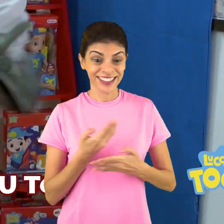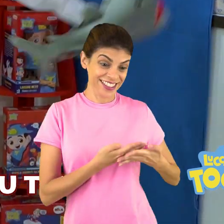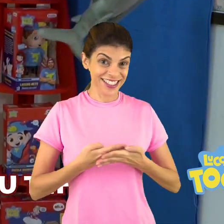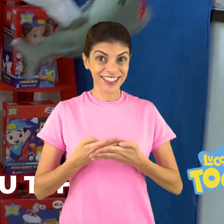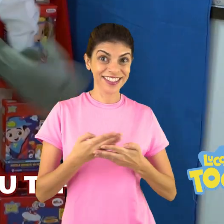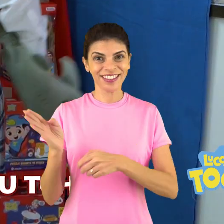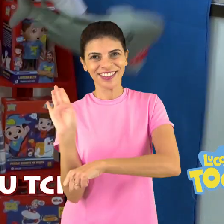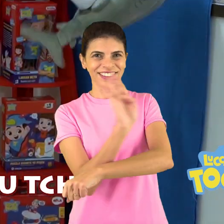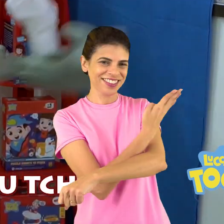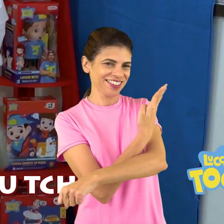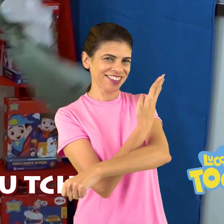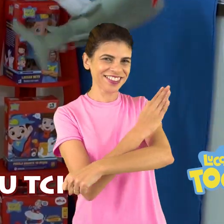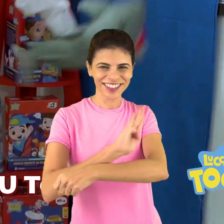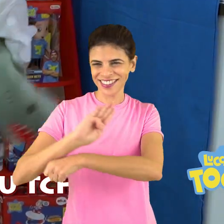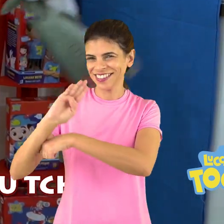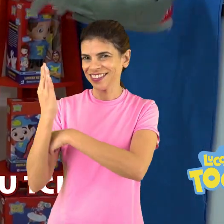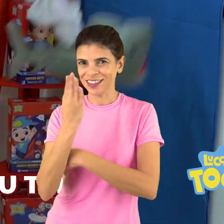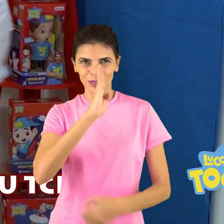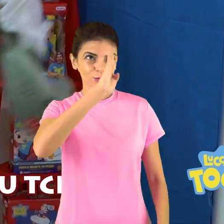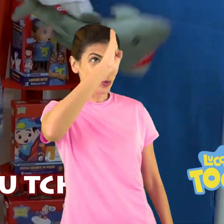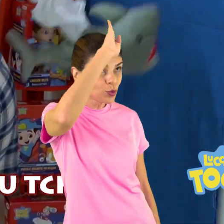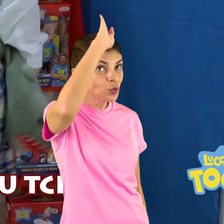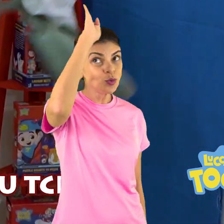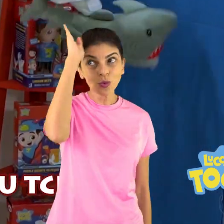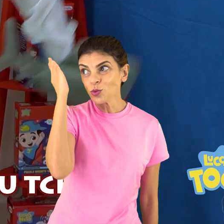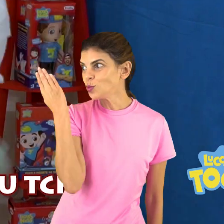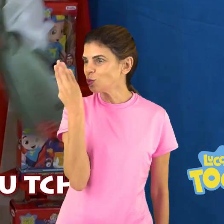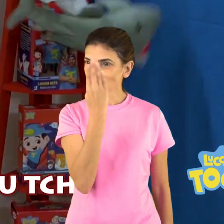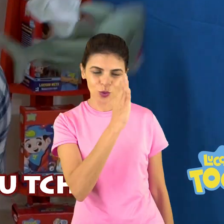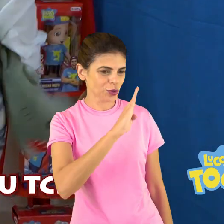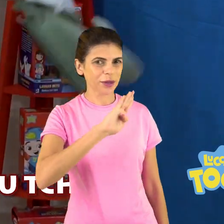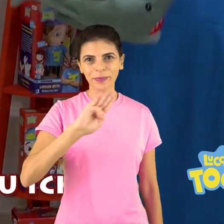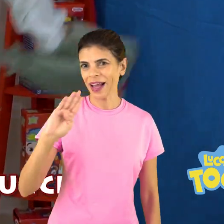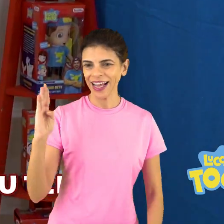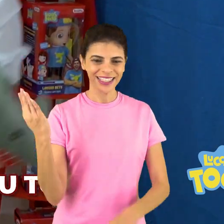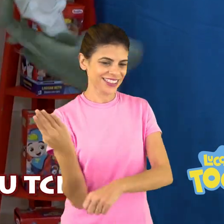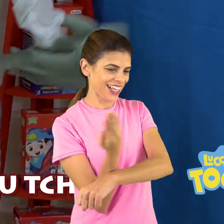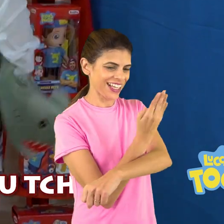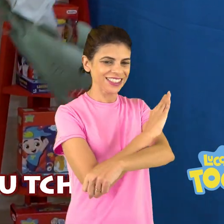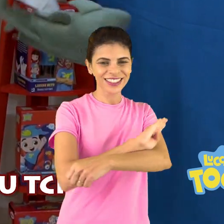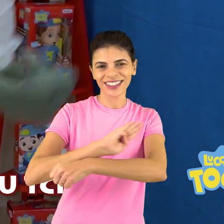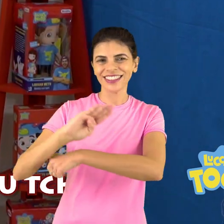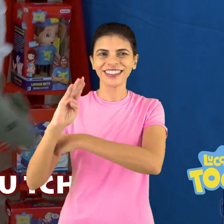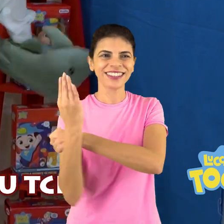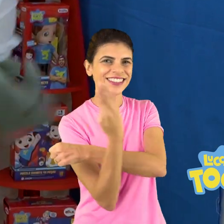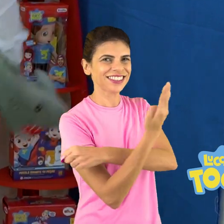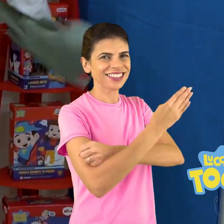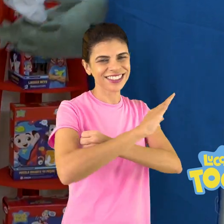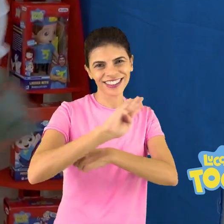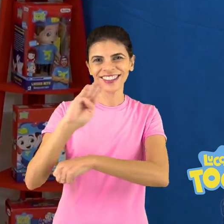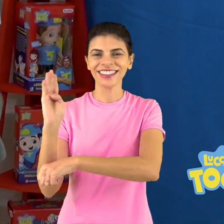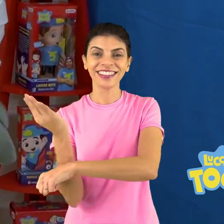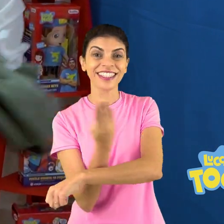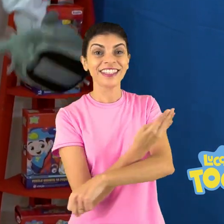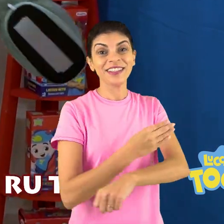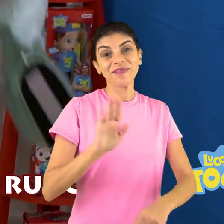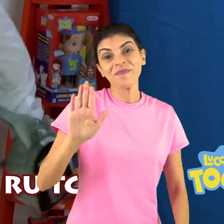Baby shark, chu-chu-ru-chu, baby shark, chu-chu-ru-chu, baby shark, chu-chu-ru-chu,